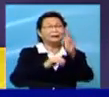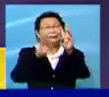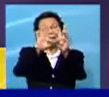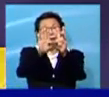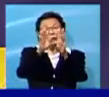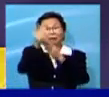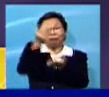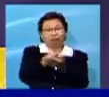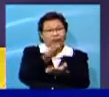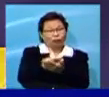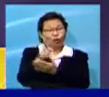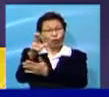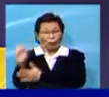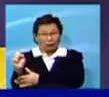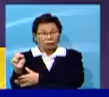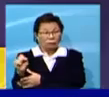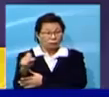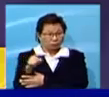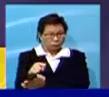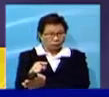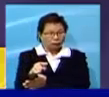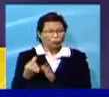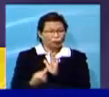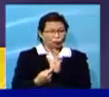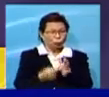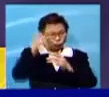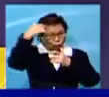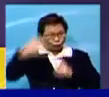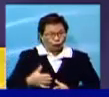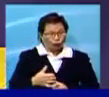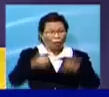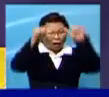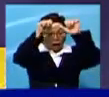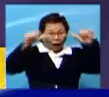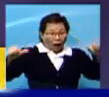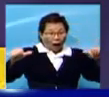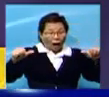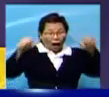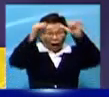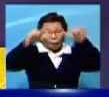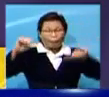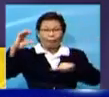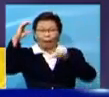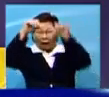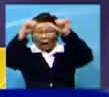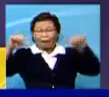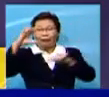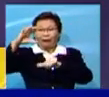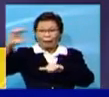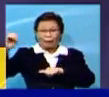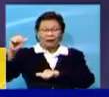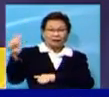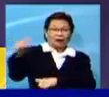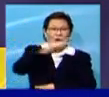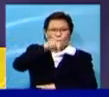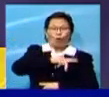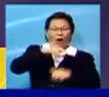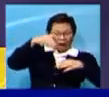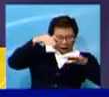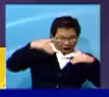$6 billion shows you the confidence Saudi Arabia's state-owned oil company has in